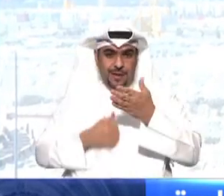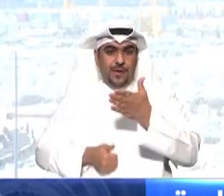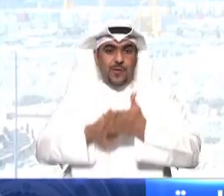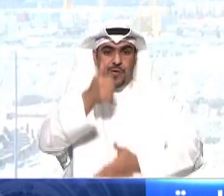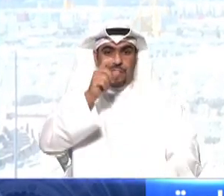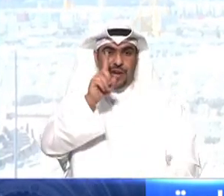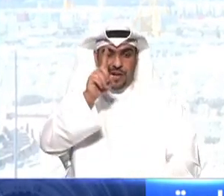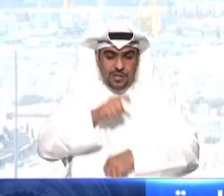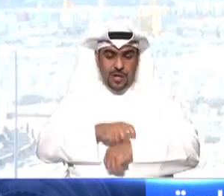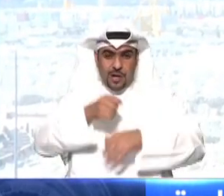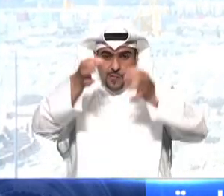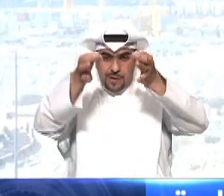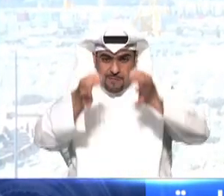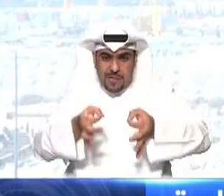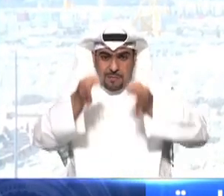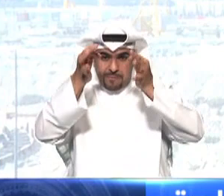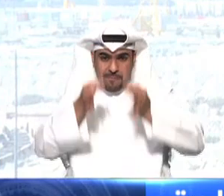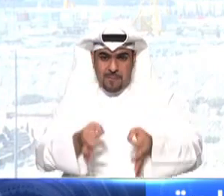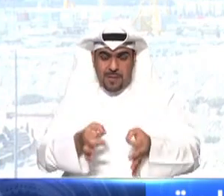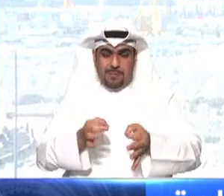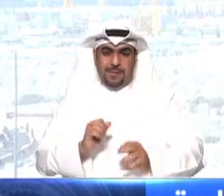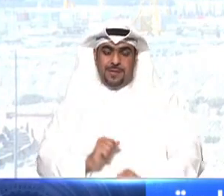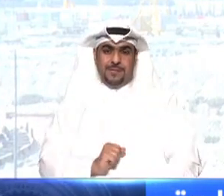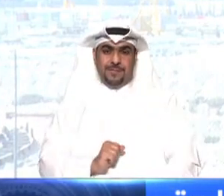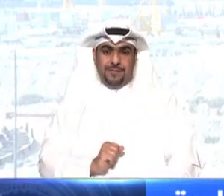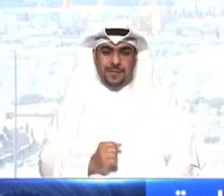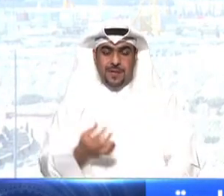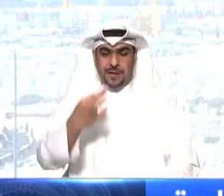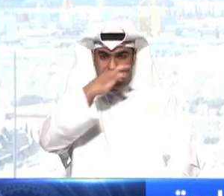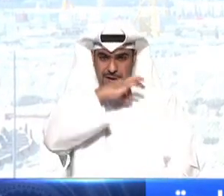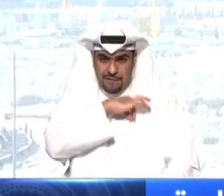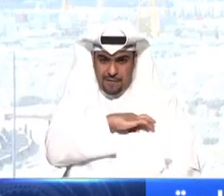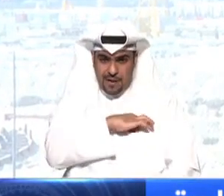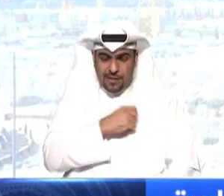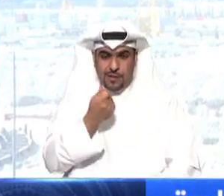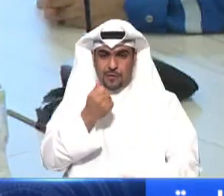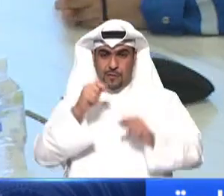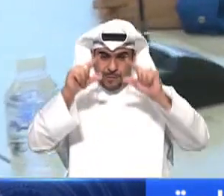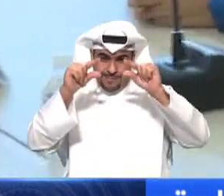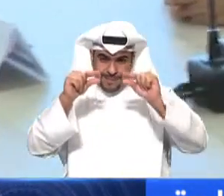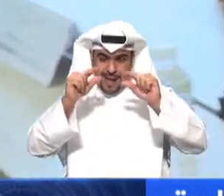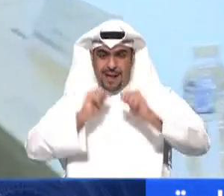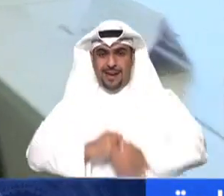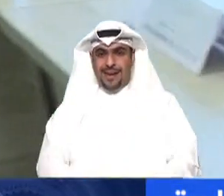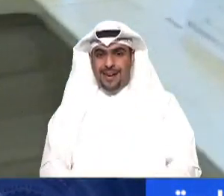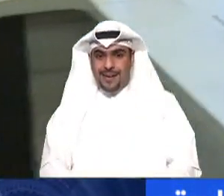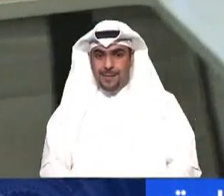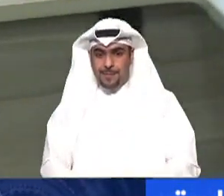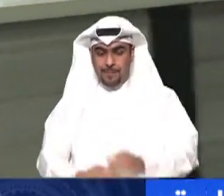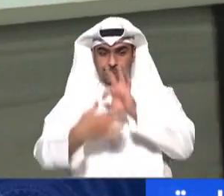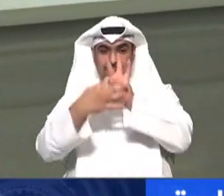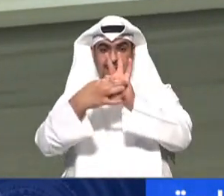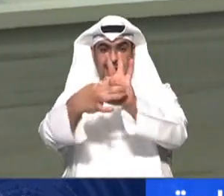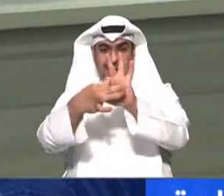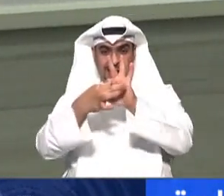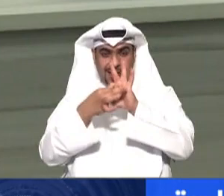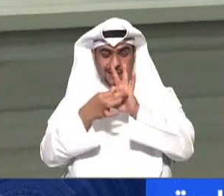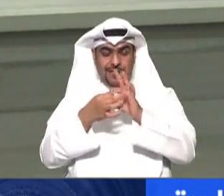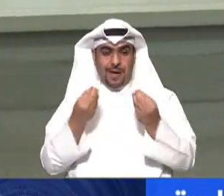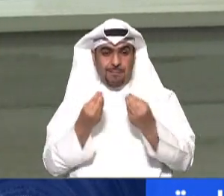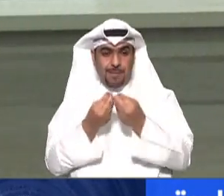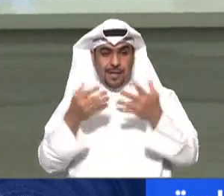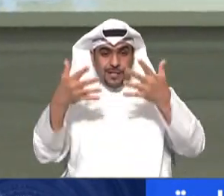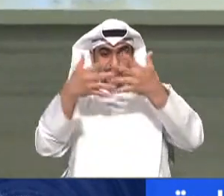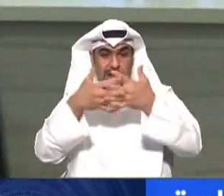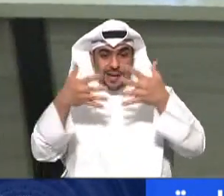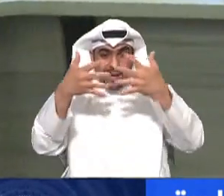في الوقت يعني المحدد لها، وبالتالي يعود الفائدة للدولة إن شاء الله. اتفاقية دعم المشاريع النفطية بالمياه